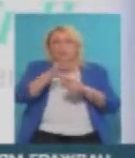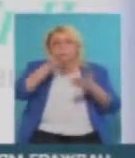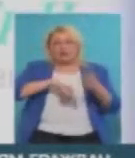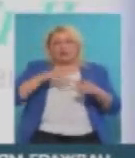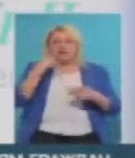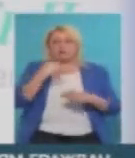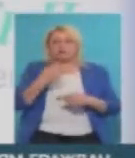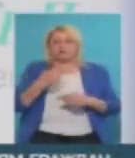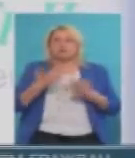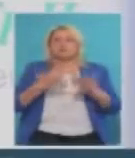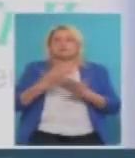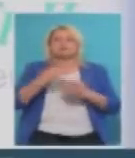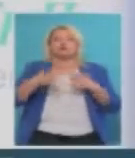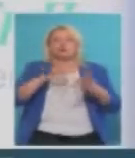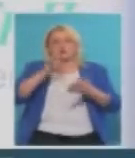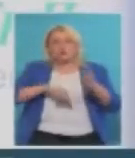допустим, он будет через